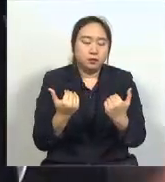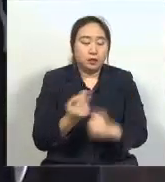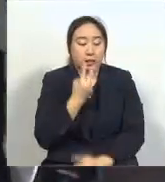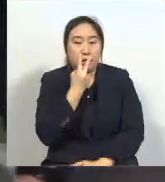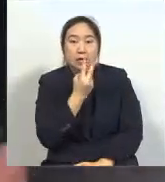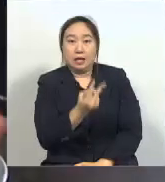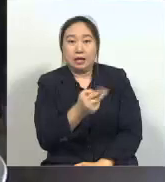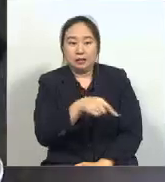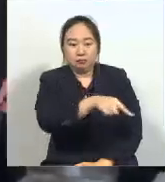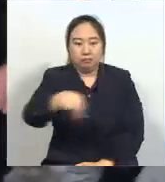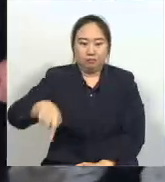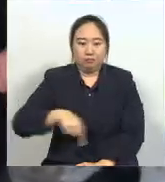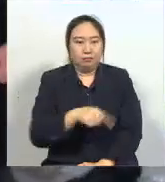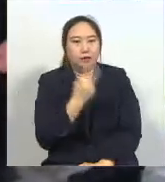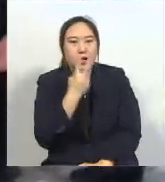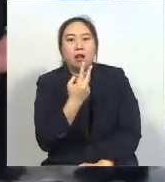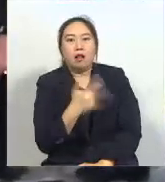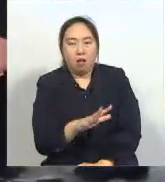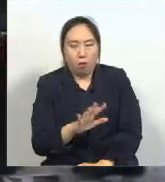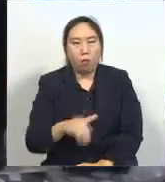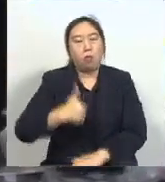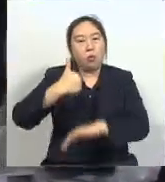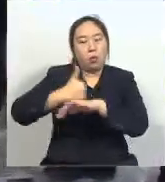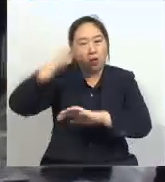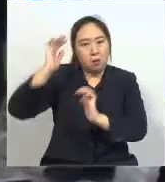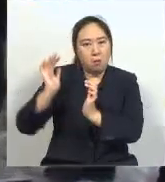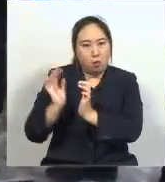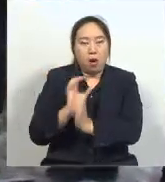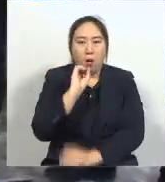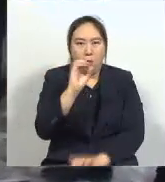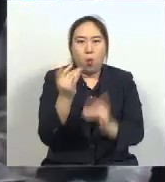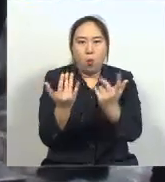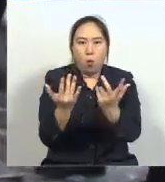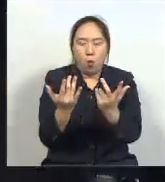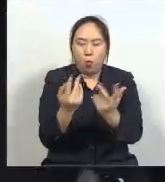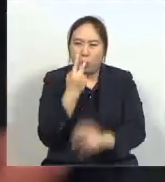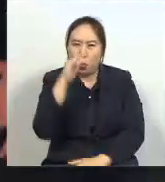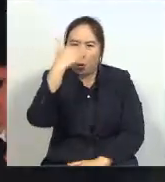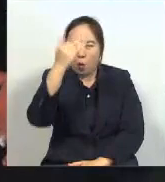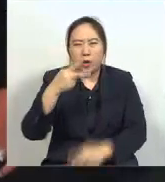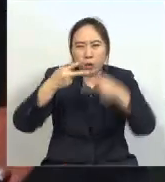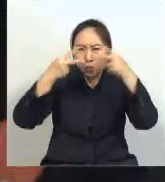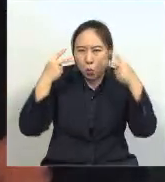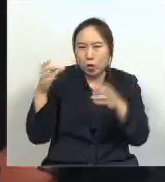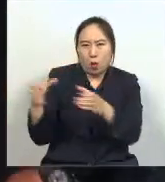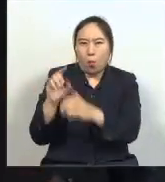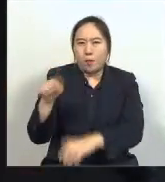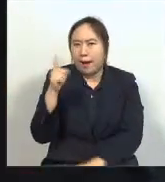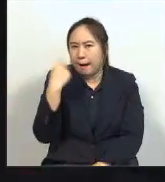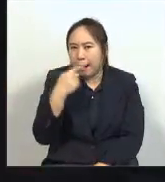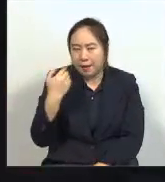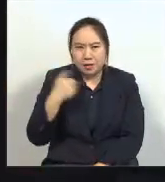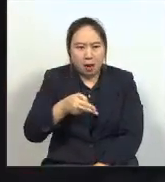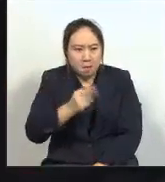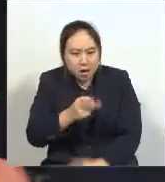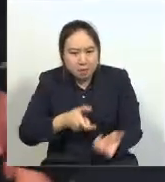ที่เห็นสภาพพื้นที่แล้วทางท่านผบ.ตร.บอกว่าเดี๋ยวไปวิเคราะห์ก่อนว่ากลุ่มคนร้ายเนี่ยจะเป็นใครใช้อาวุธหลาย